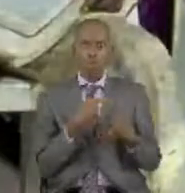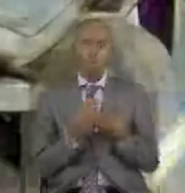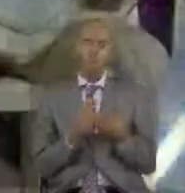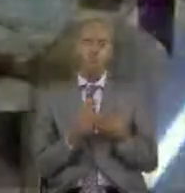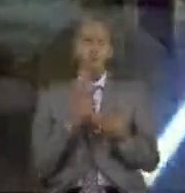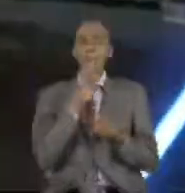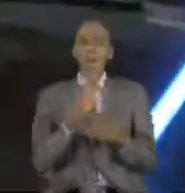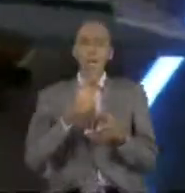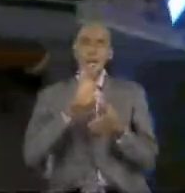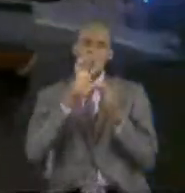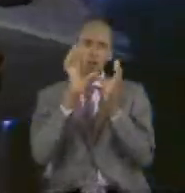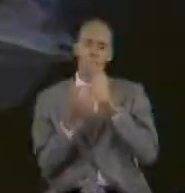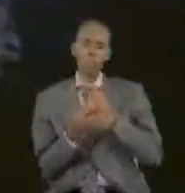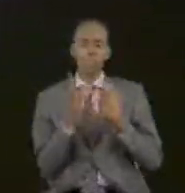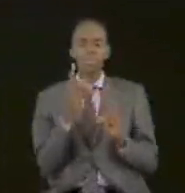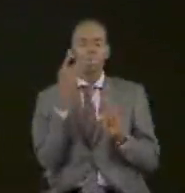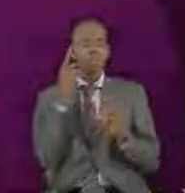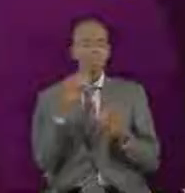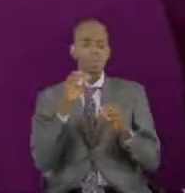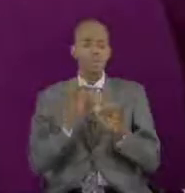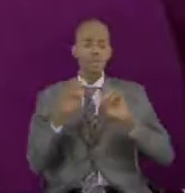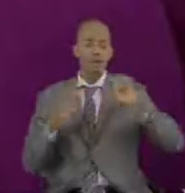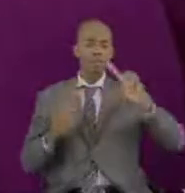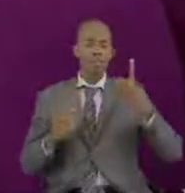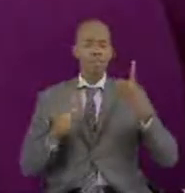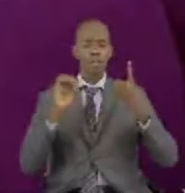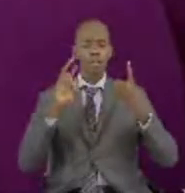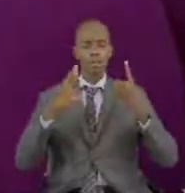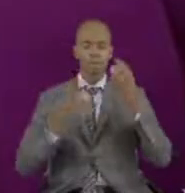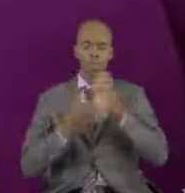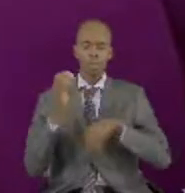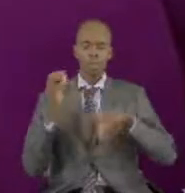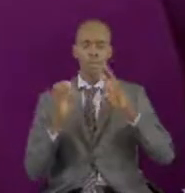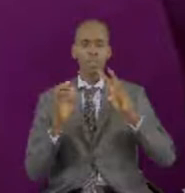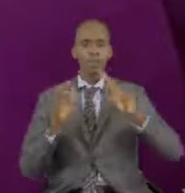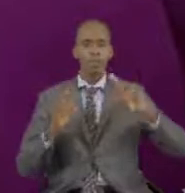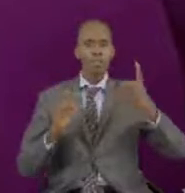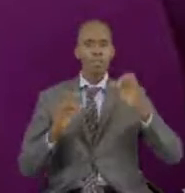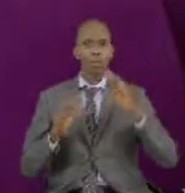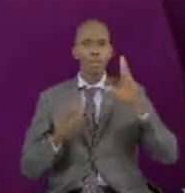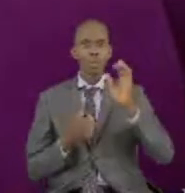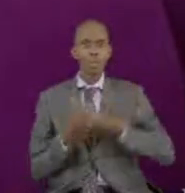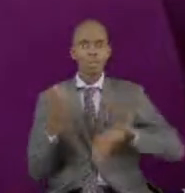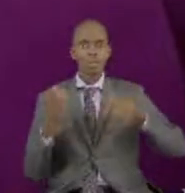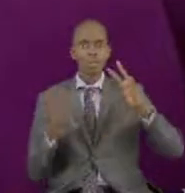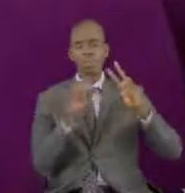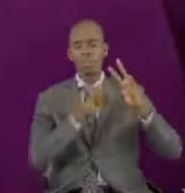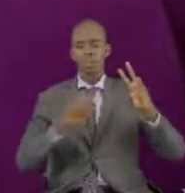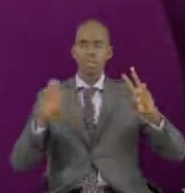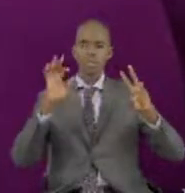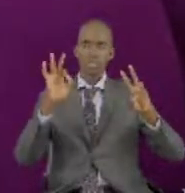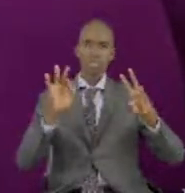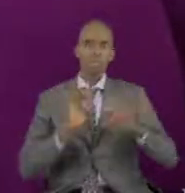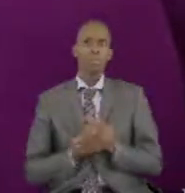aussi nous sommes convertir au nom du dal et corinne qui échappe ici sommes versées l'oeuvre et